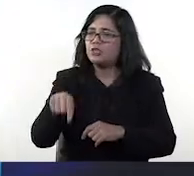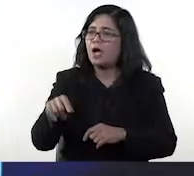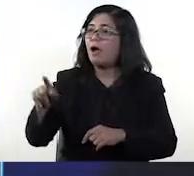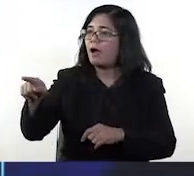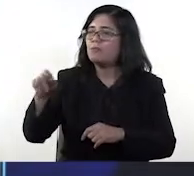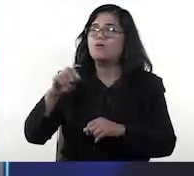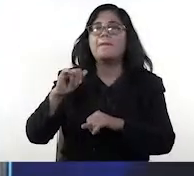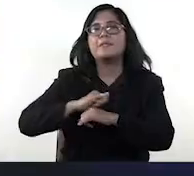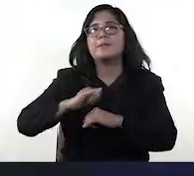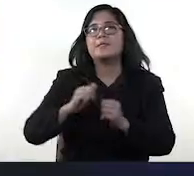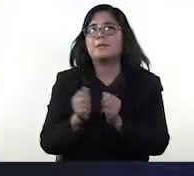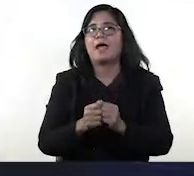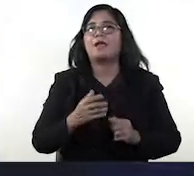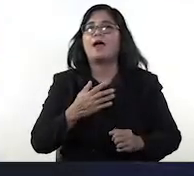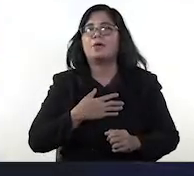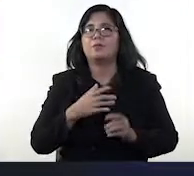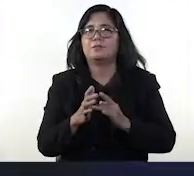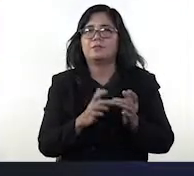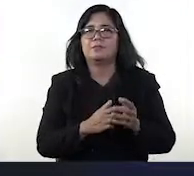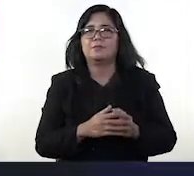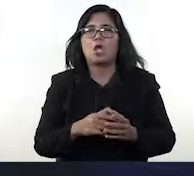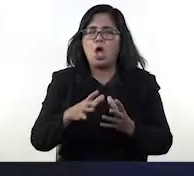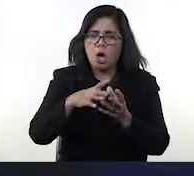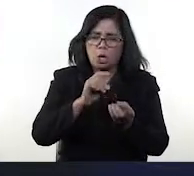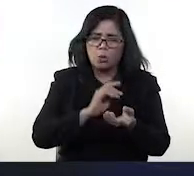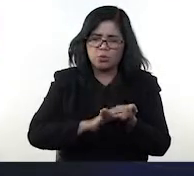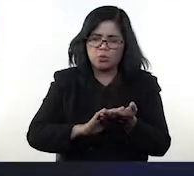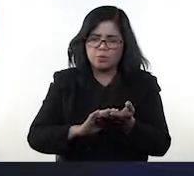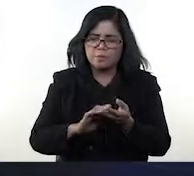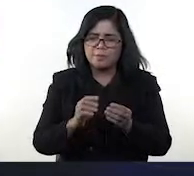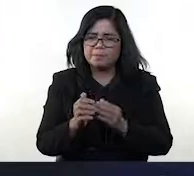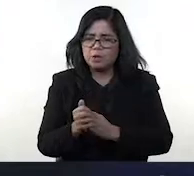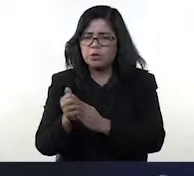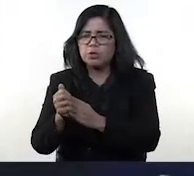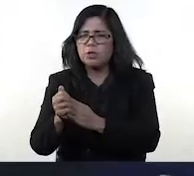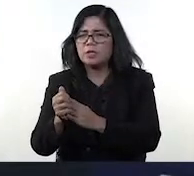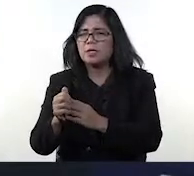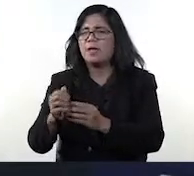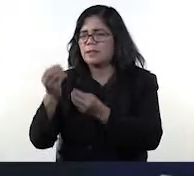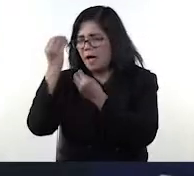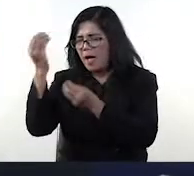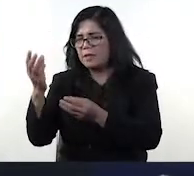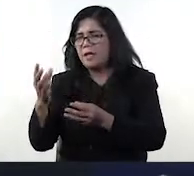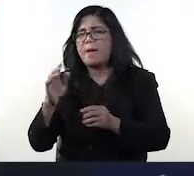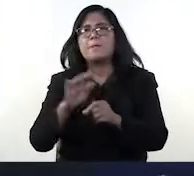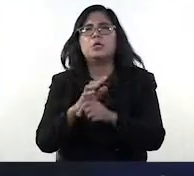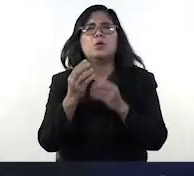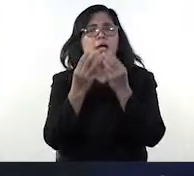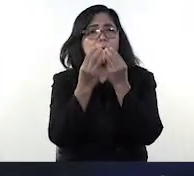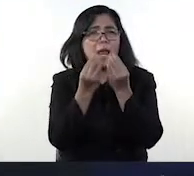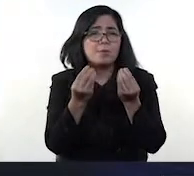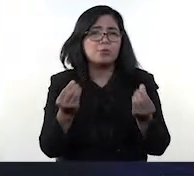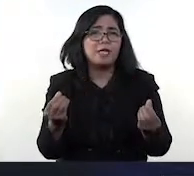Hai Roh Kudus ia menuntun kita pada kehidupan yang taat dan penuh kelemahlembutan Hai